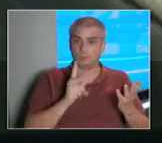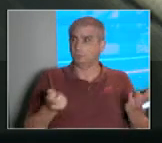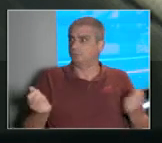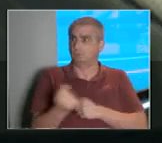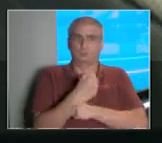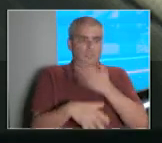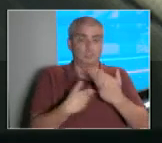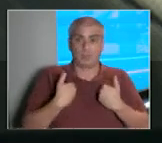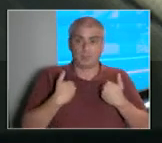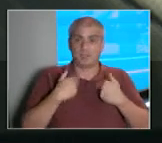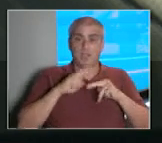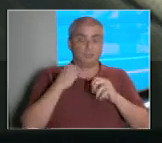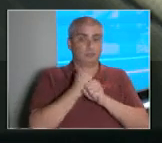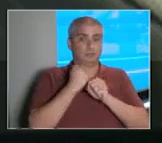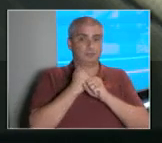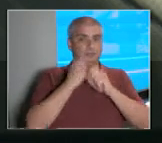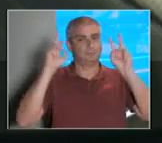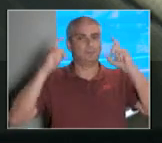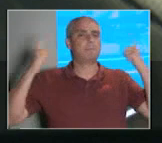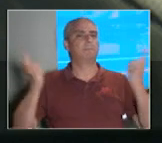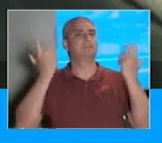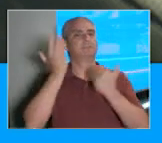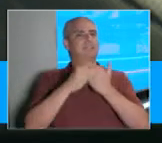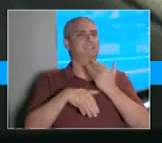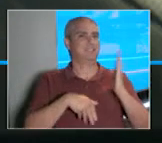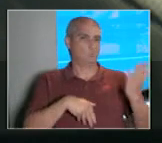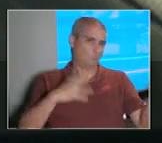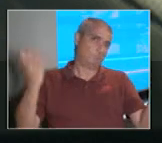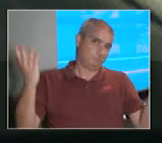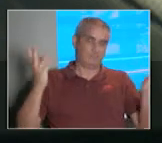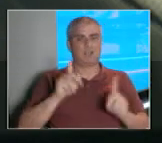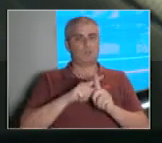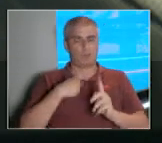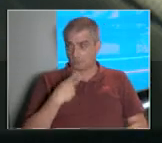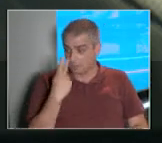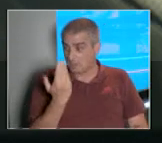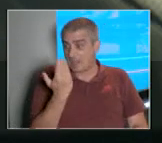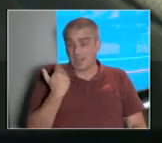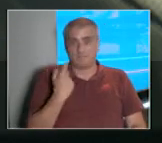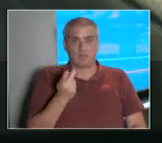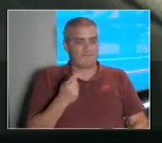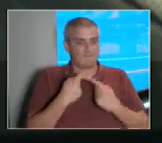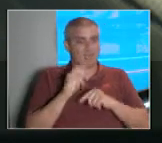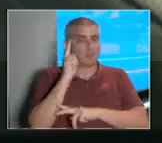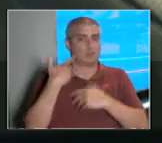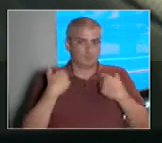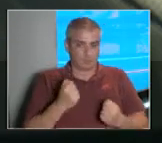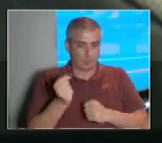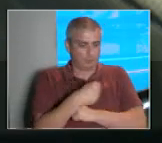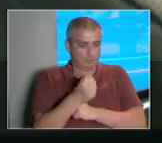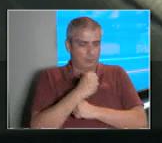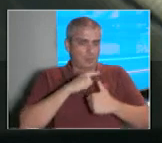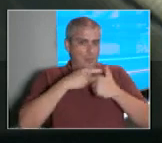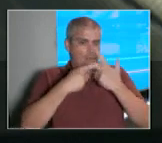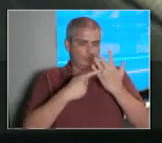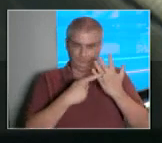חידלון. אני, אחרי שהוא עשה את מסיבת הסיום, כן, ואחרי שנחשפתי עוד קודם, ועדת חוץ וביטחון, למחדלים